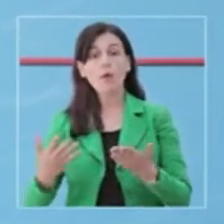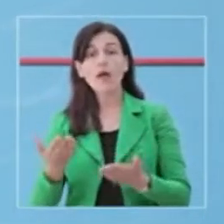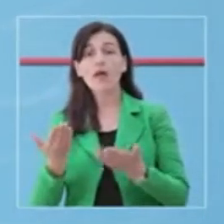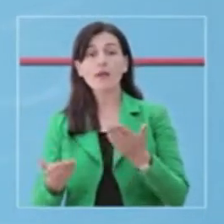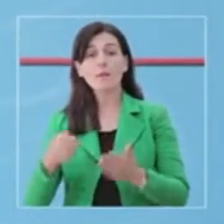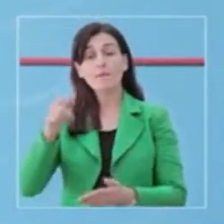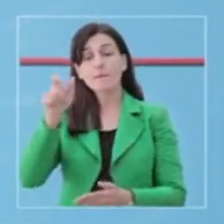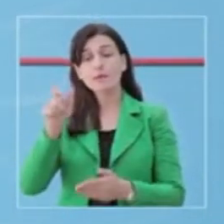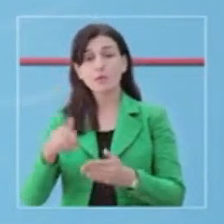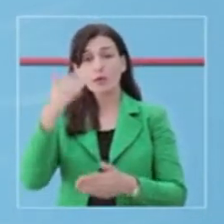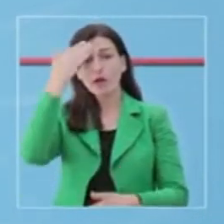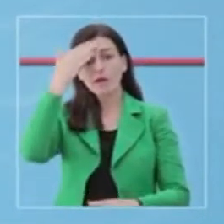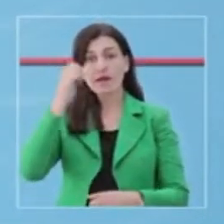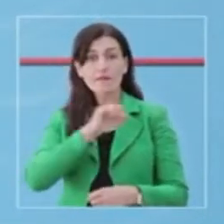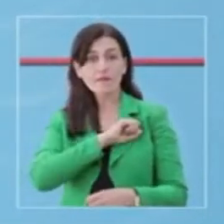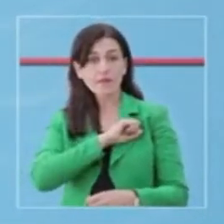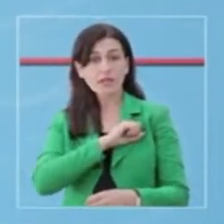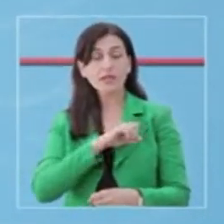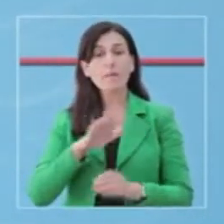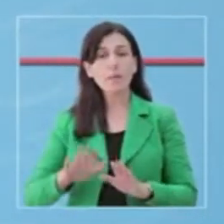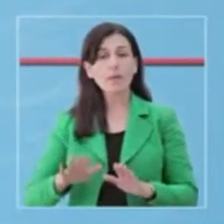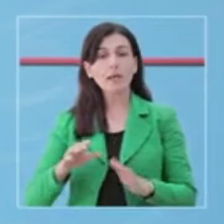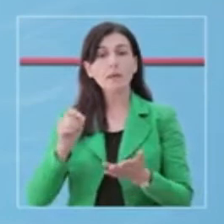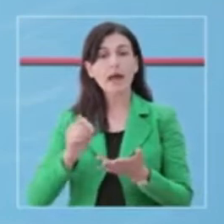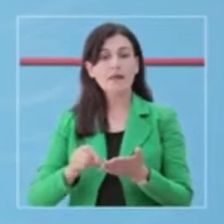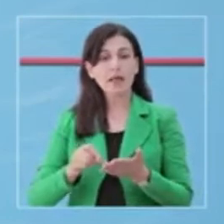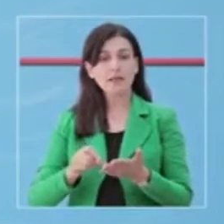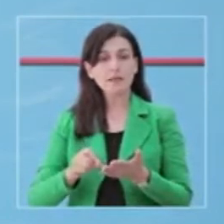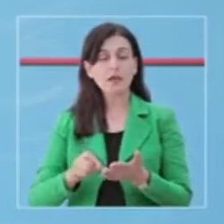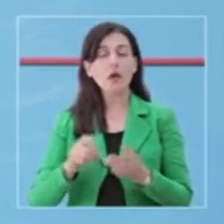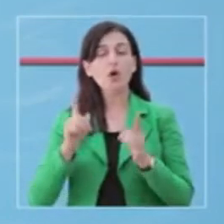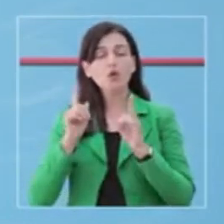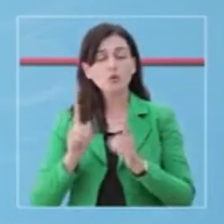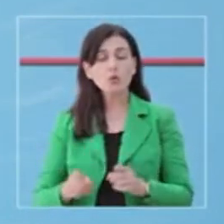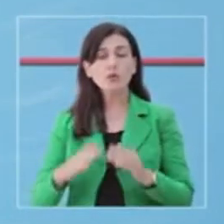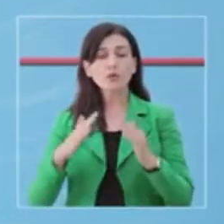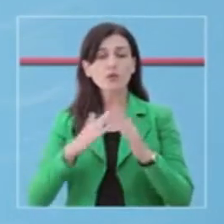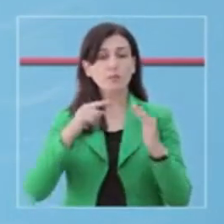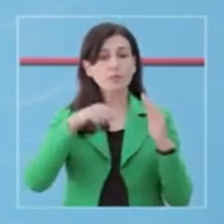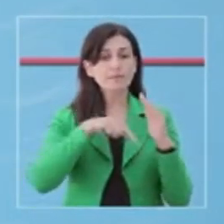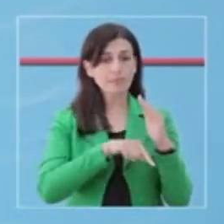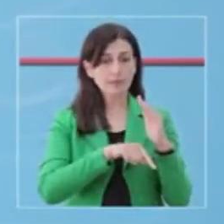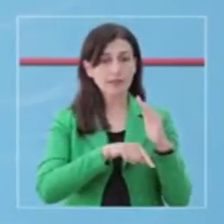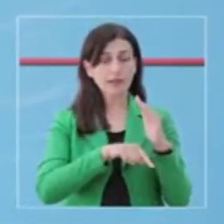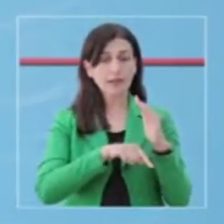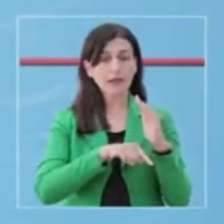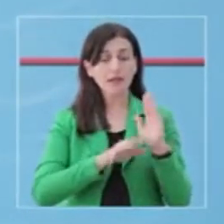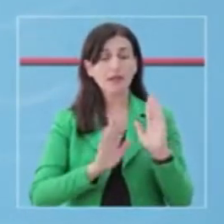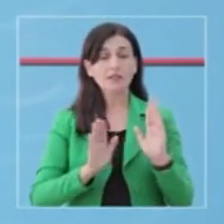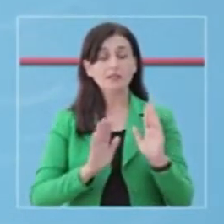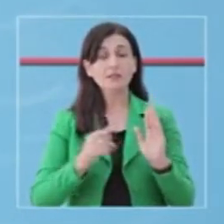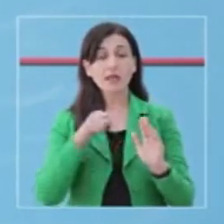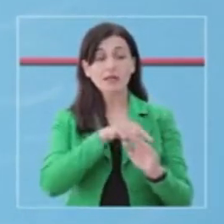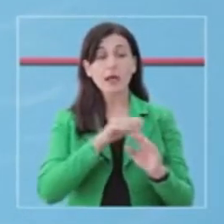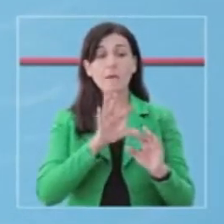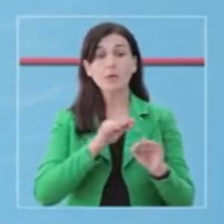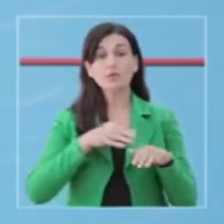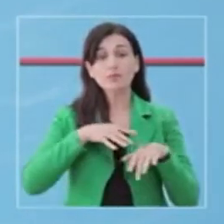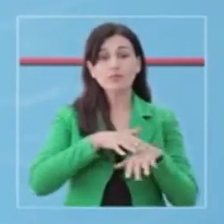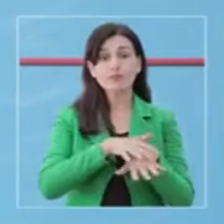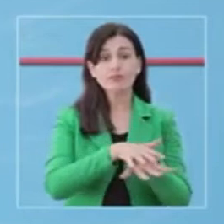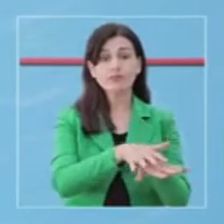të dyshuar e që janë në pritje të përgjigjes së testit, të qëndrojnë të izoluar në shtëpi, pasi janë burim për përhapjen